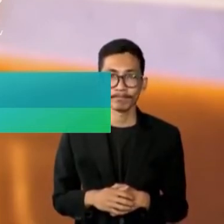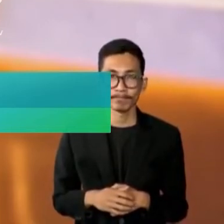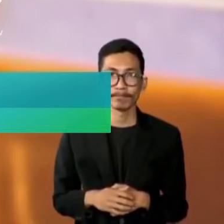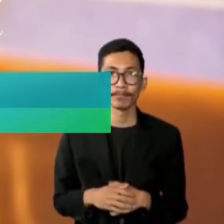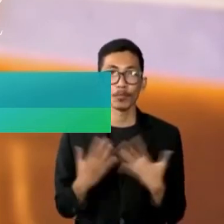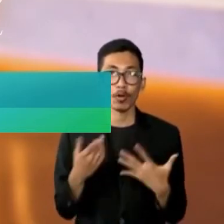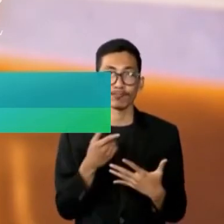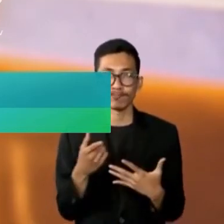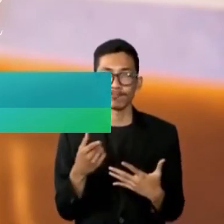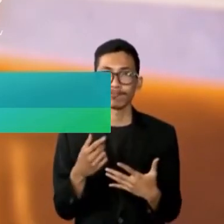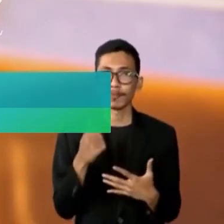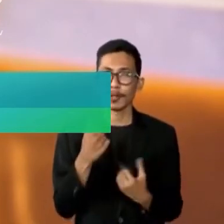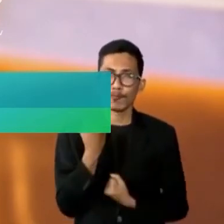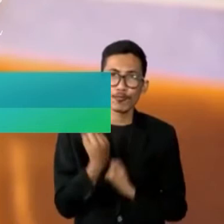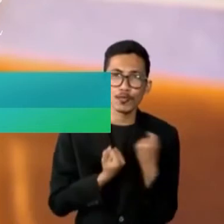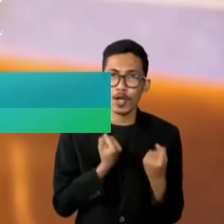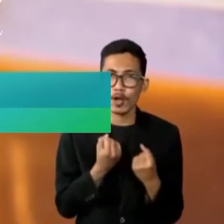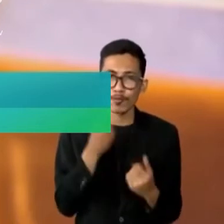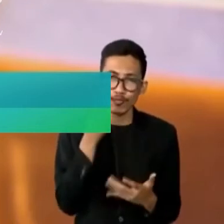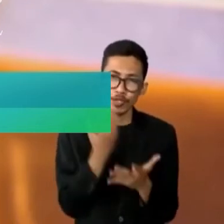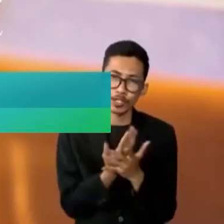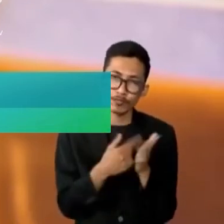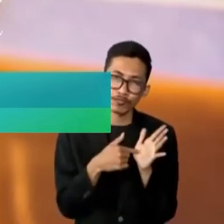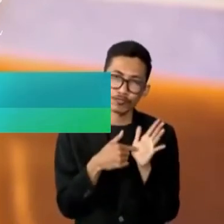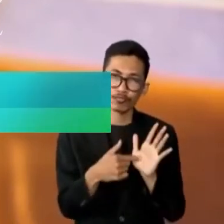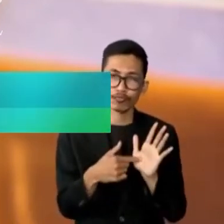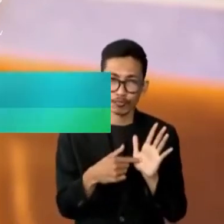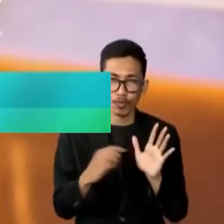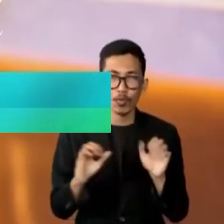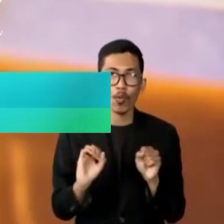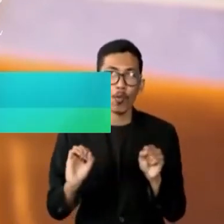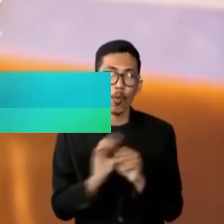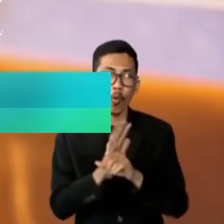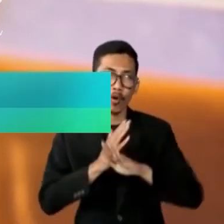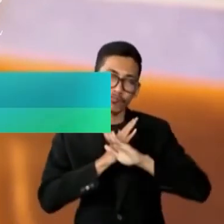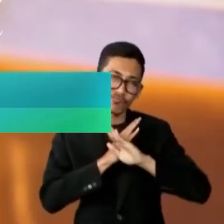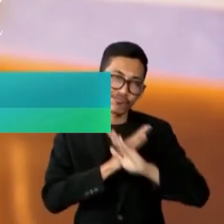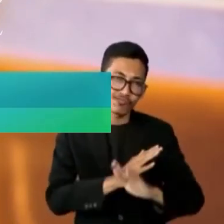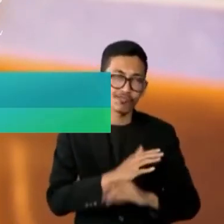kita mampu menunjukkan dan membuktikan kita bisa mengendalikan COVID